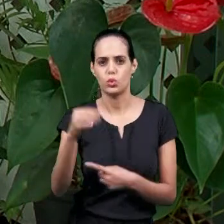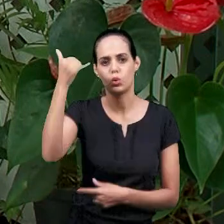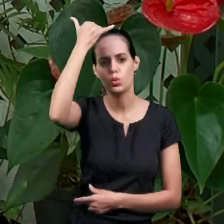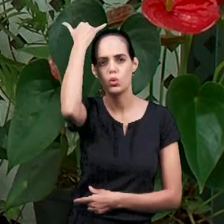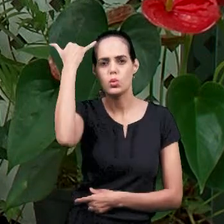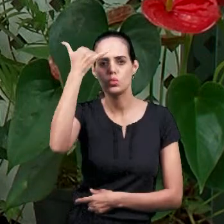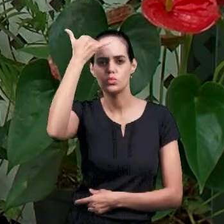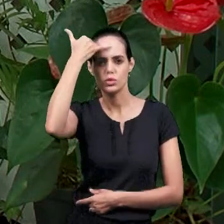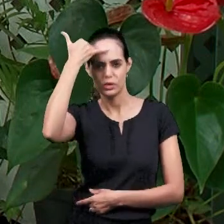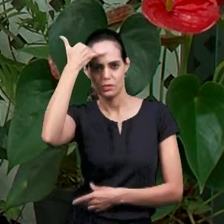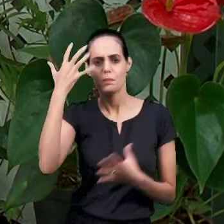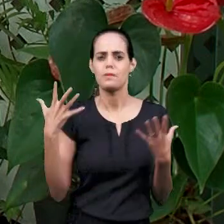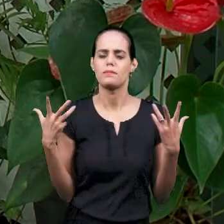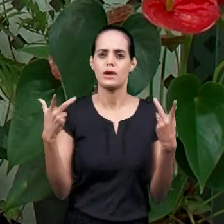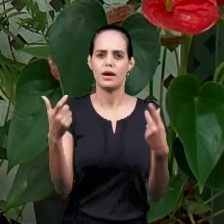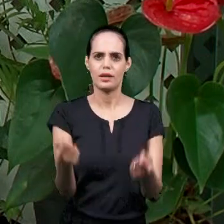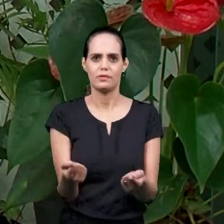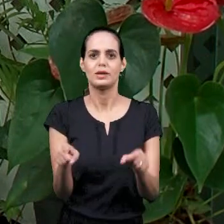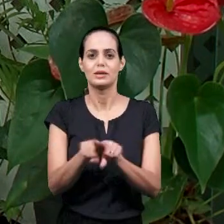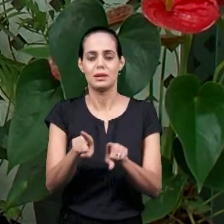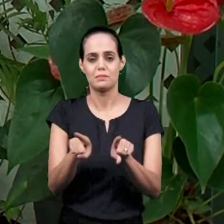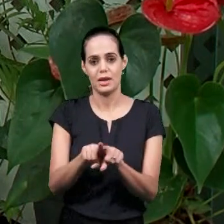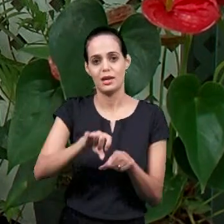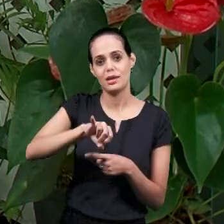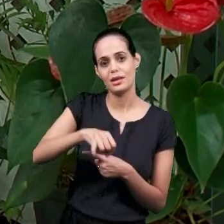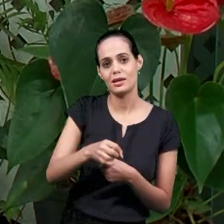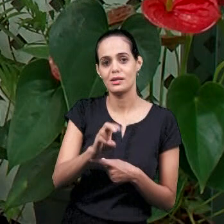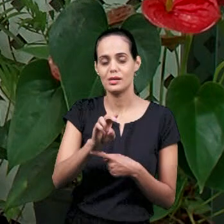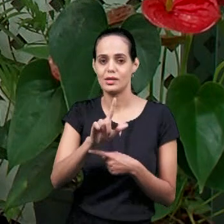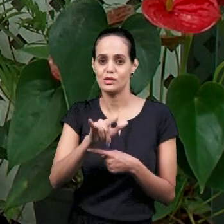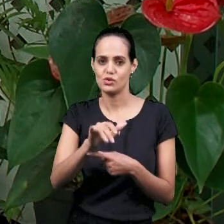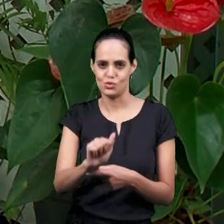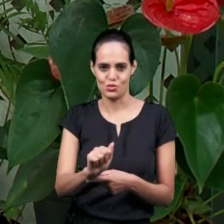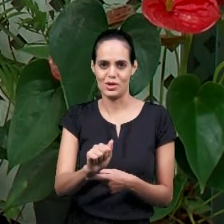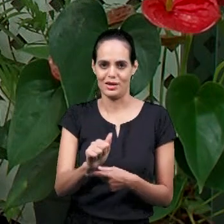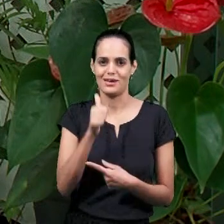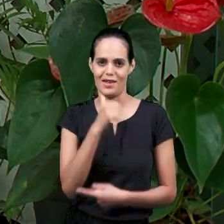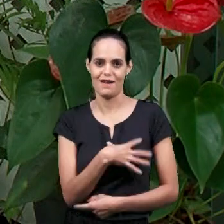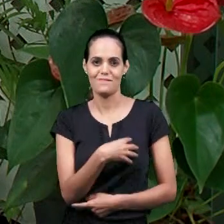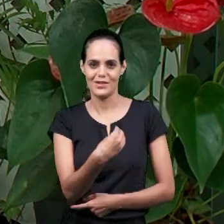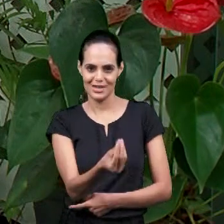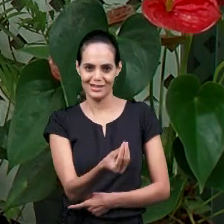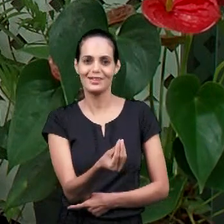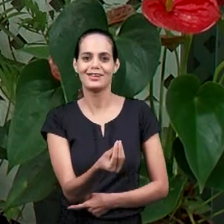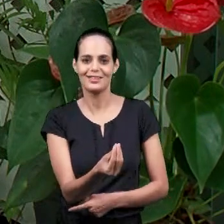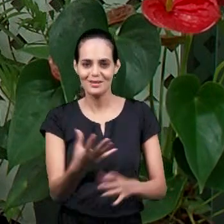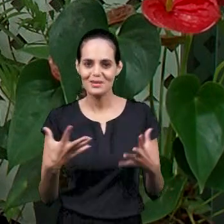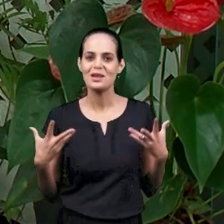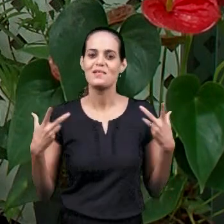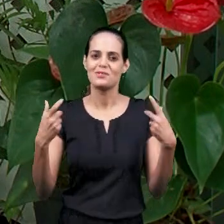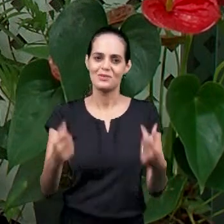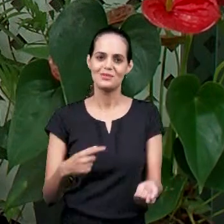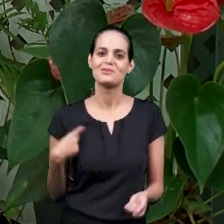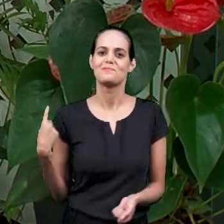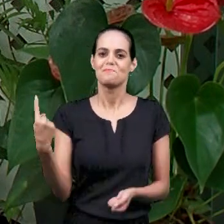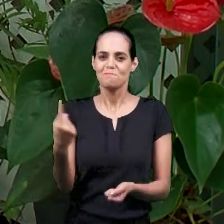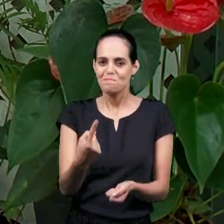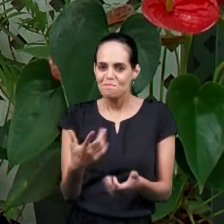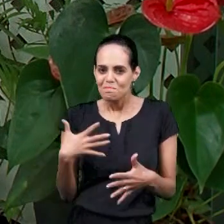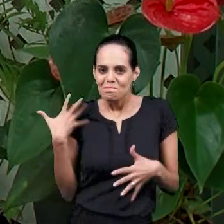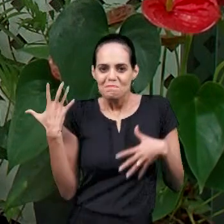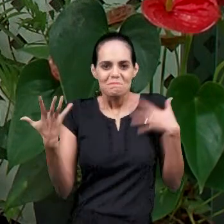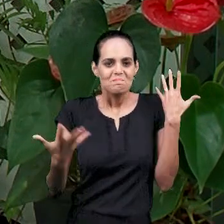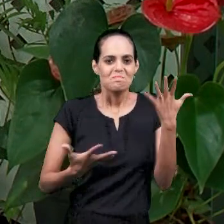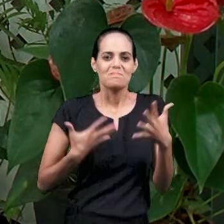notre frère Julio, c'est une merveille. Julia, que sa fille participe aussi. Cela